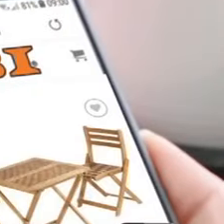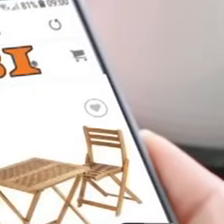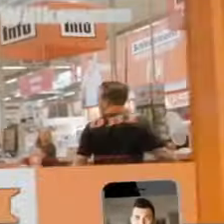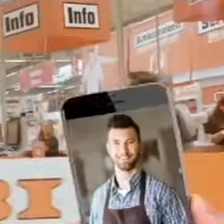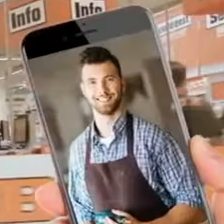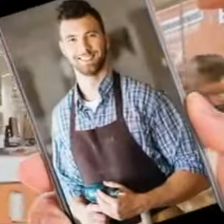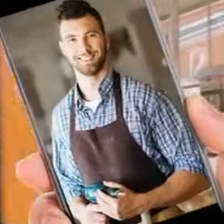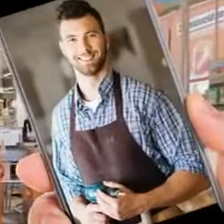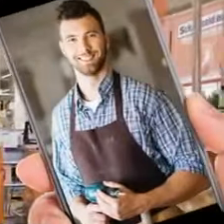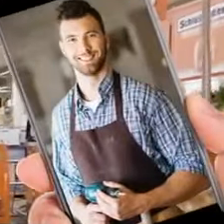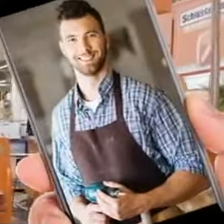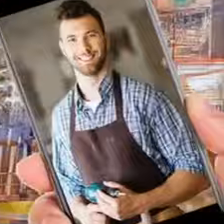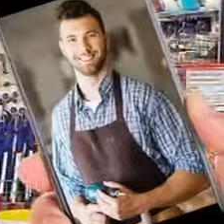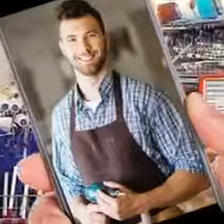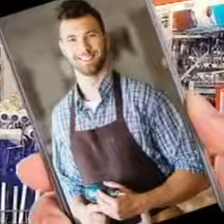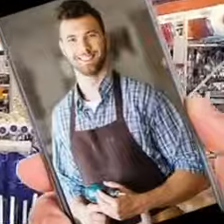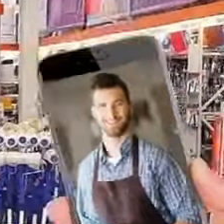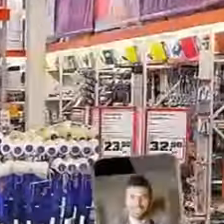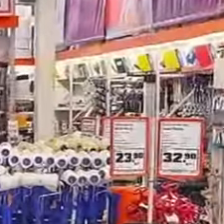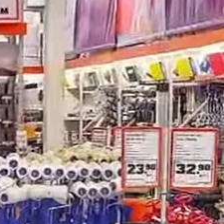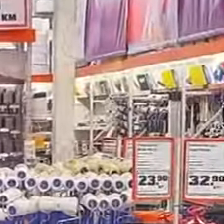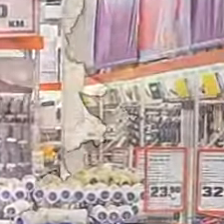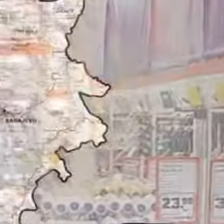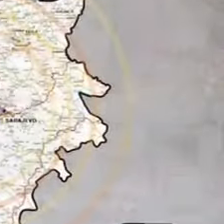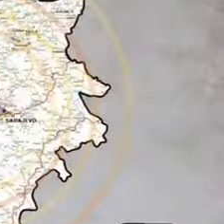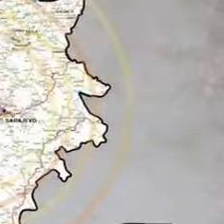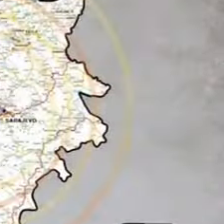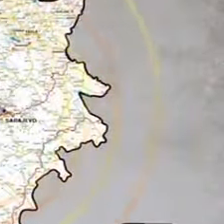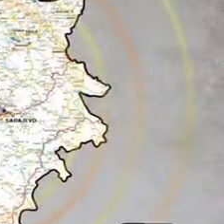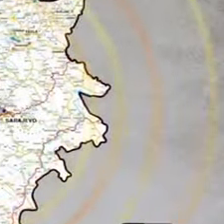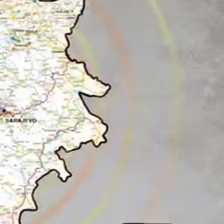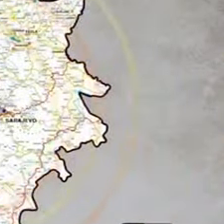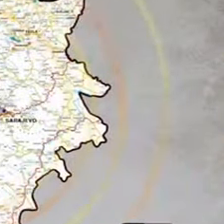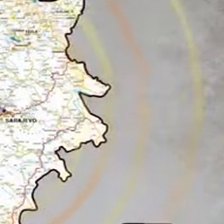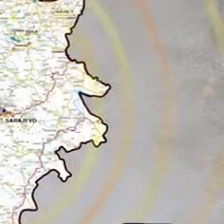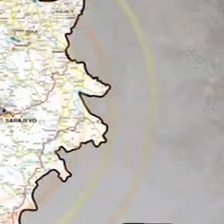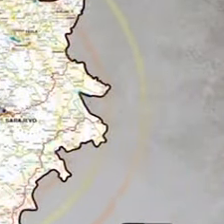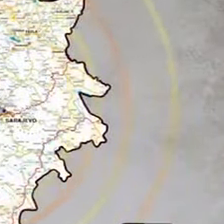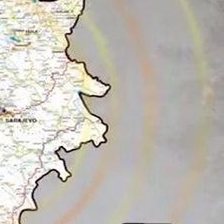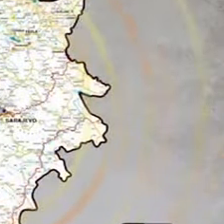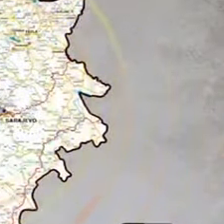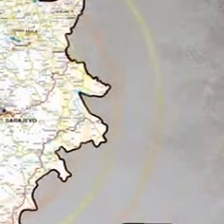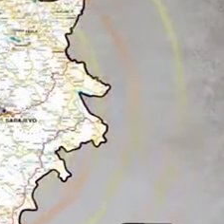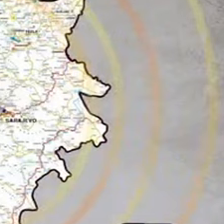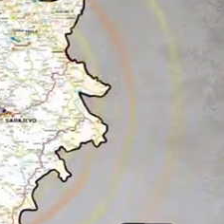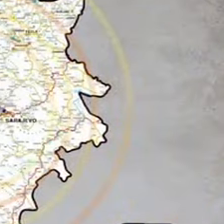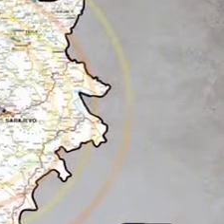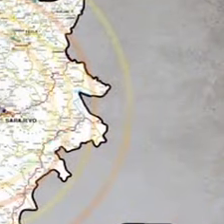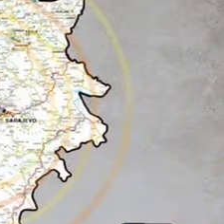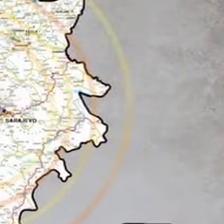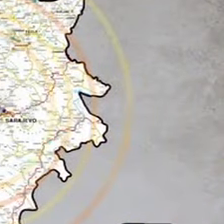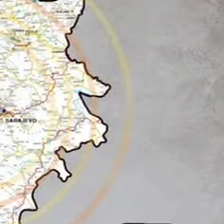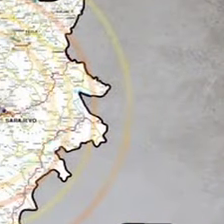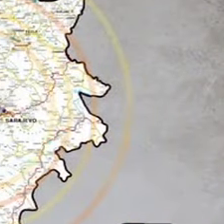www.solomaher.ba ili pozovite telefonski i Viberom za naručbe. Ostanite kod kuće i naručite online, a mi vam poklanjamo